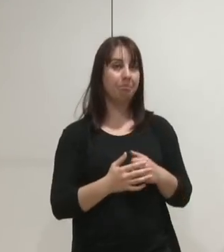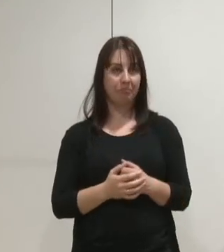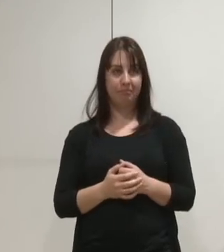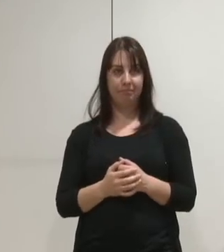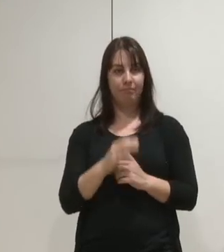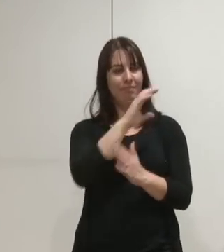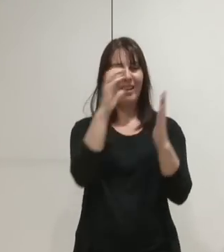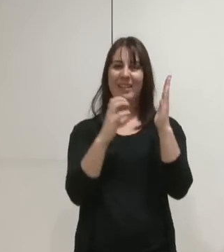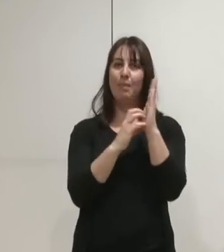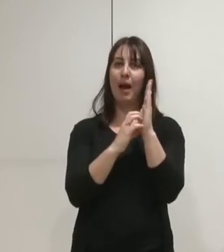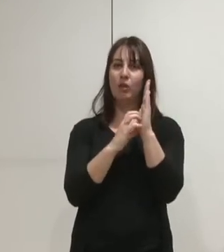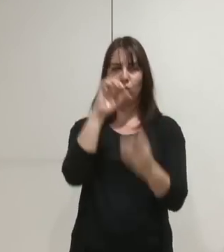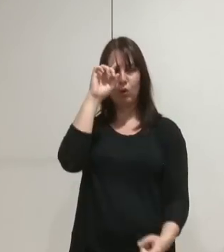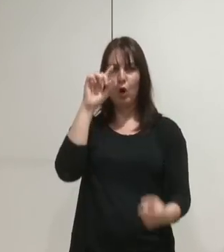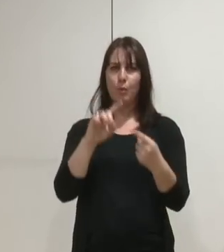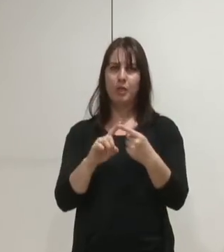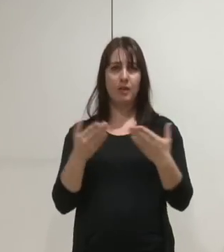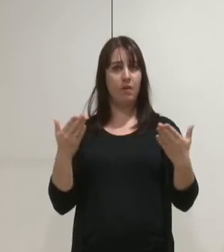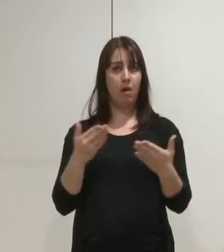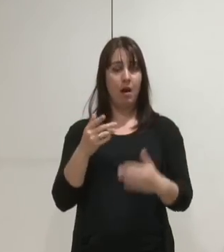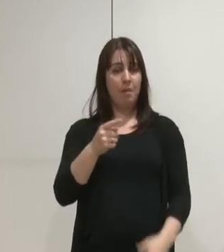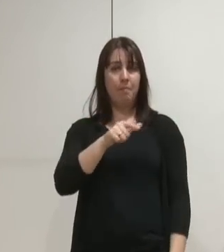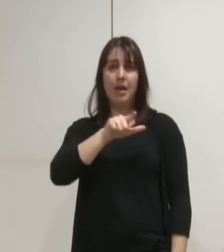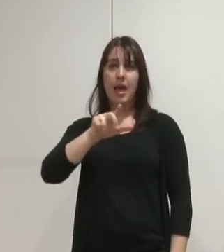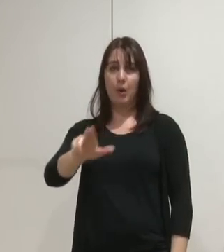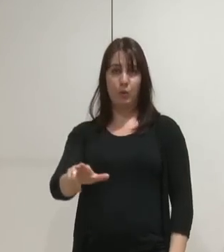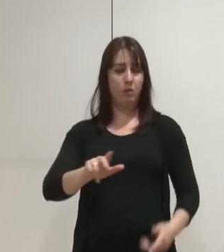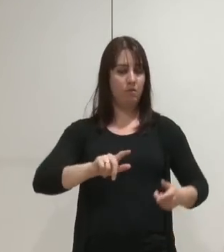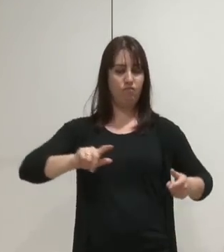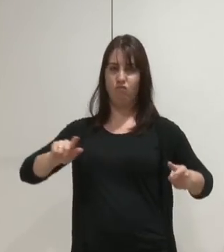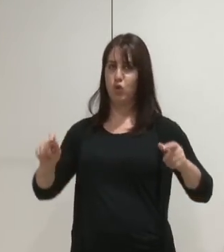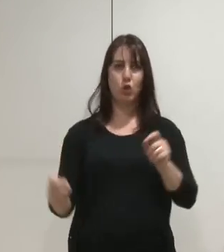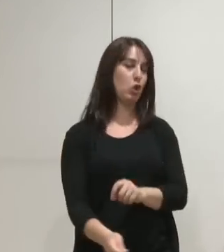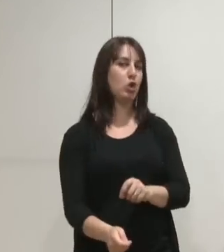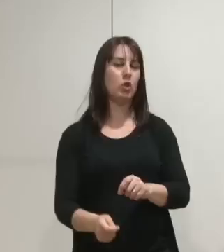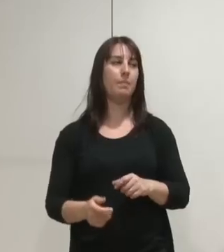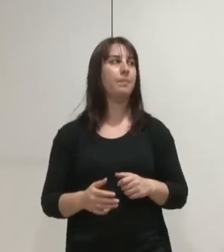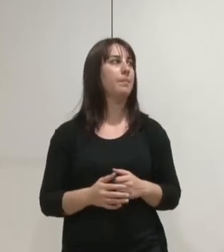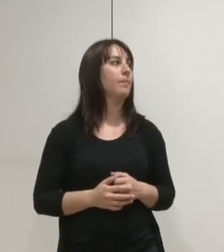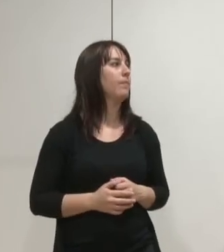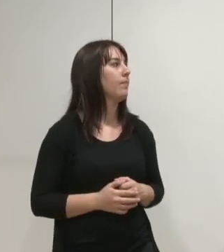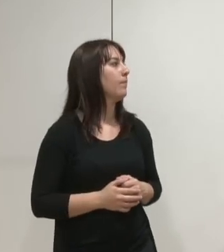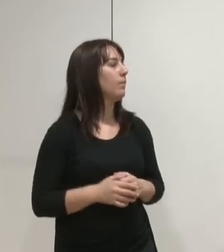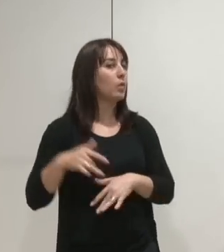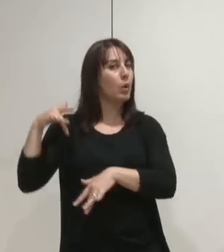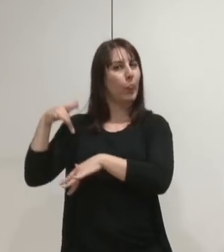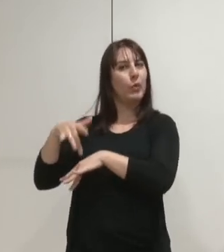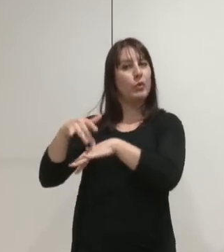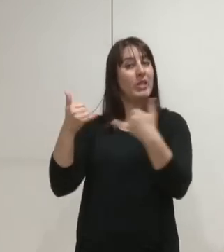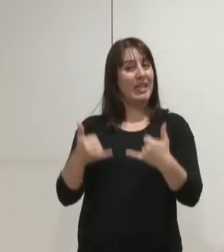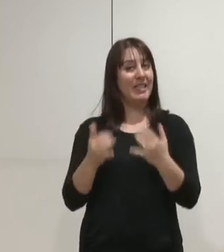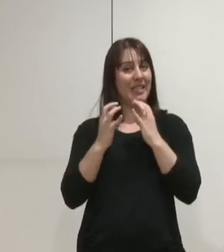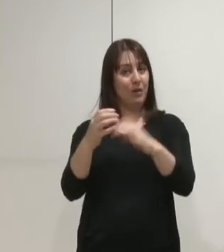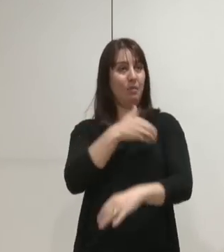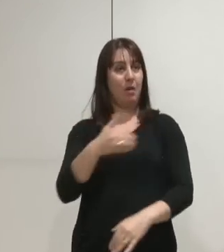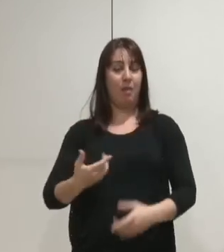délibération qui vise à modifier significativement le plan local de l'urbanisme nous avons déjà travailler dans cette enceinte pour une